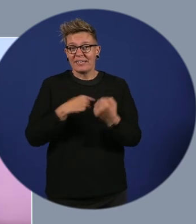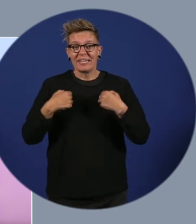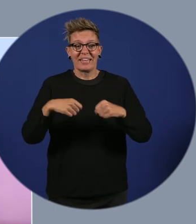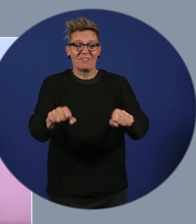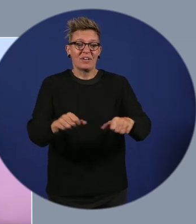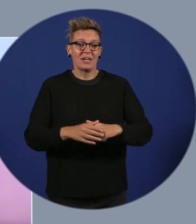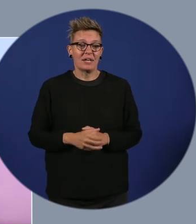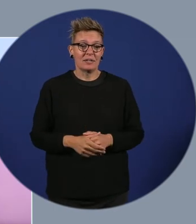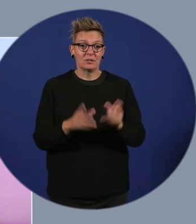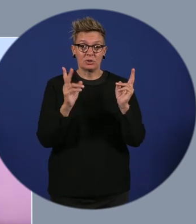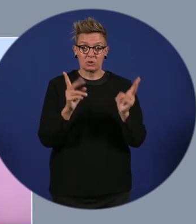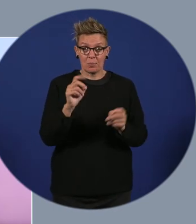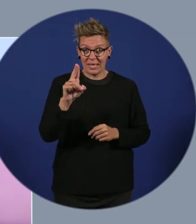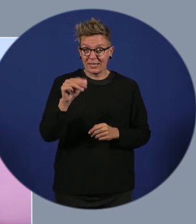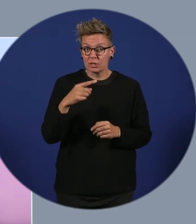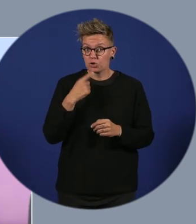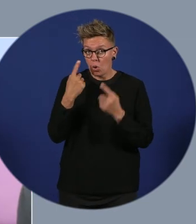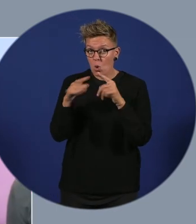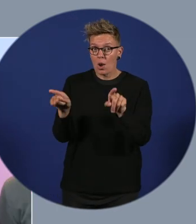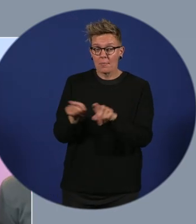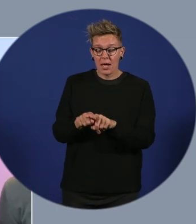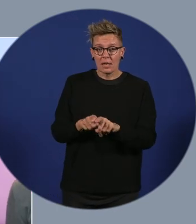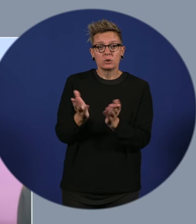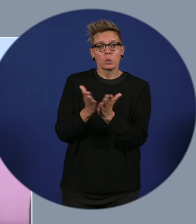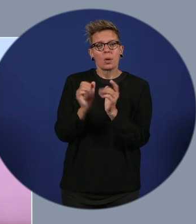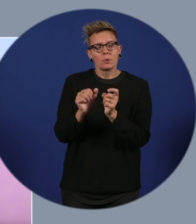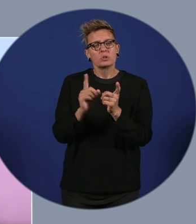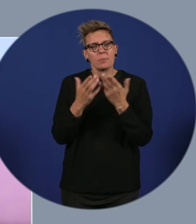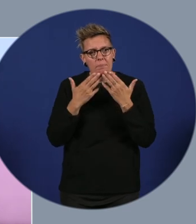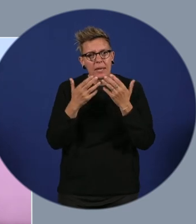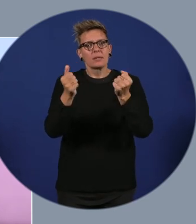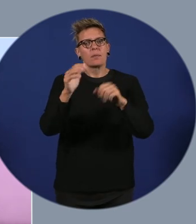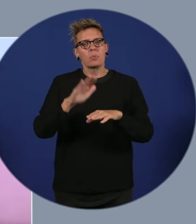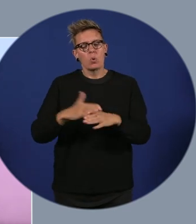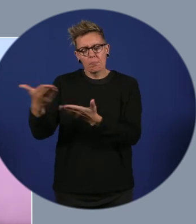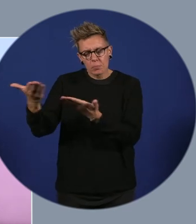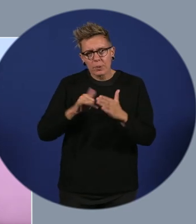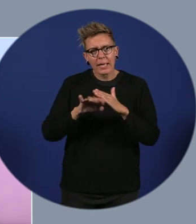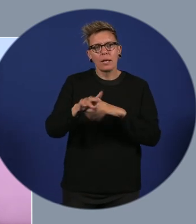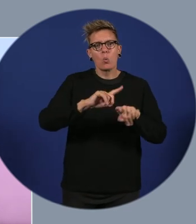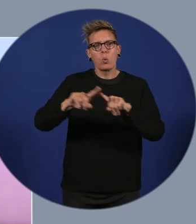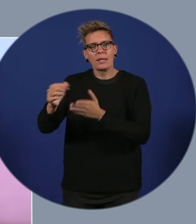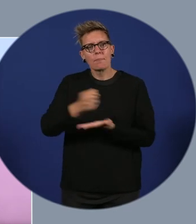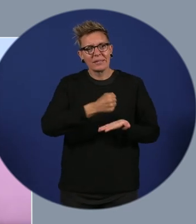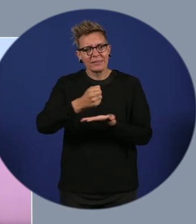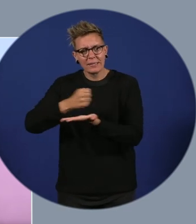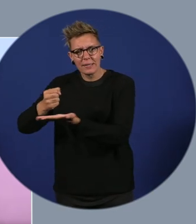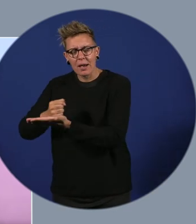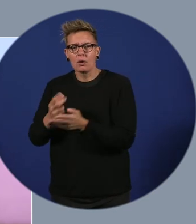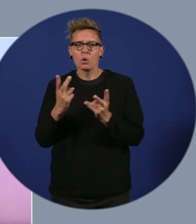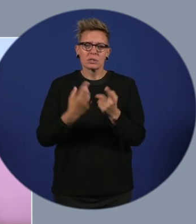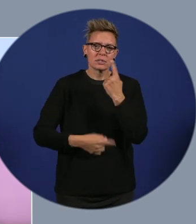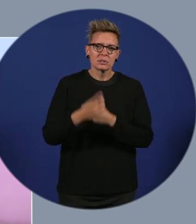lite inne på det som Lena pratade om. Att man måste bli bättre i skolan på att våga bjuda in politiska partier. Att man måste prata mer